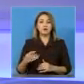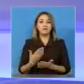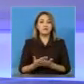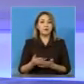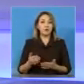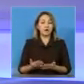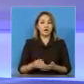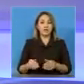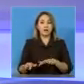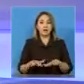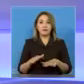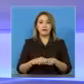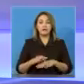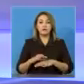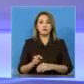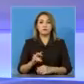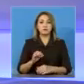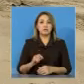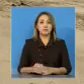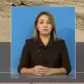ходе организованного пресс-тура.